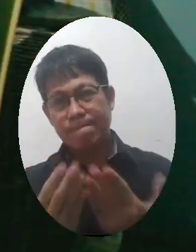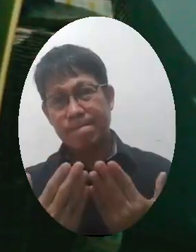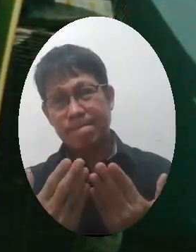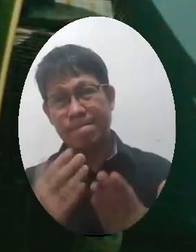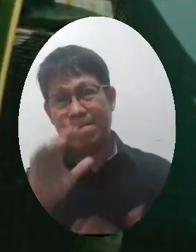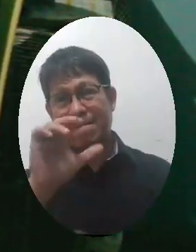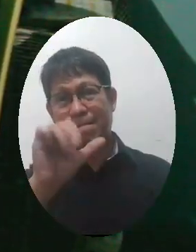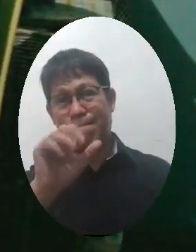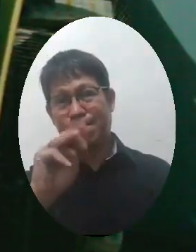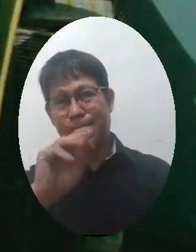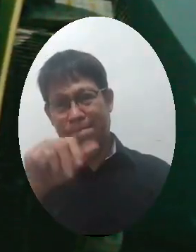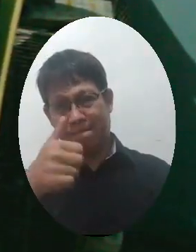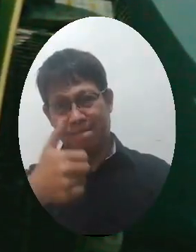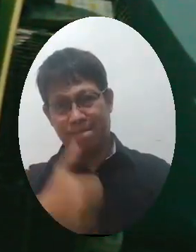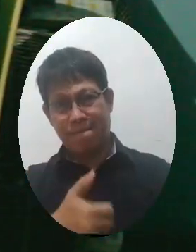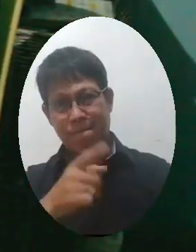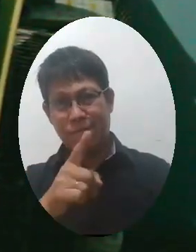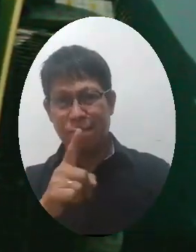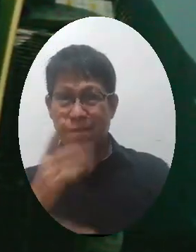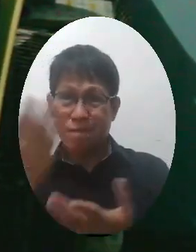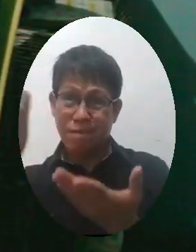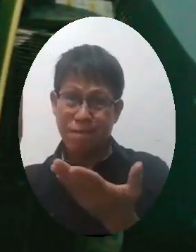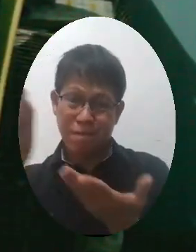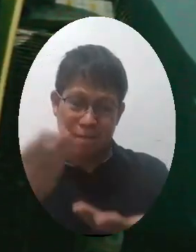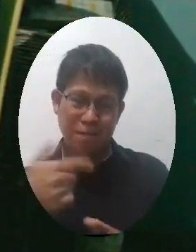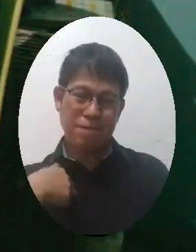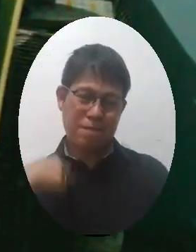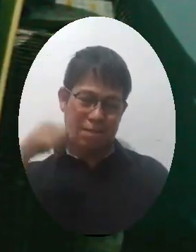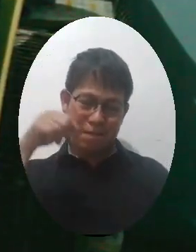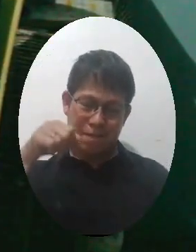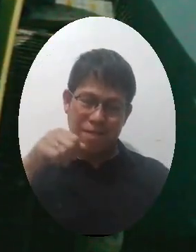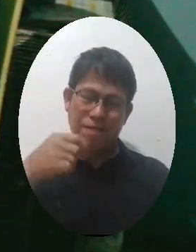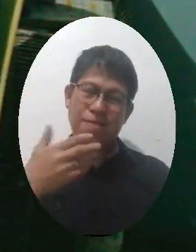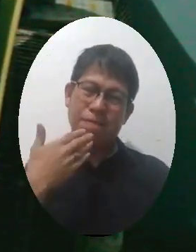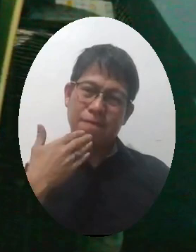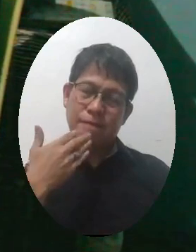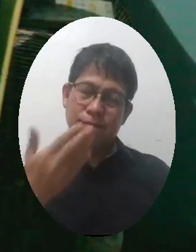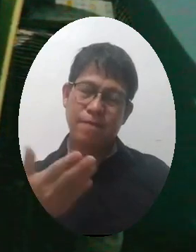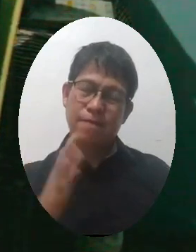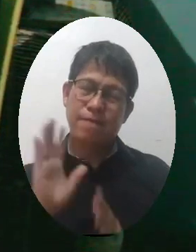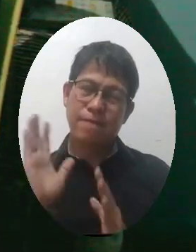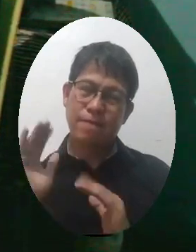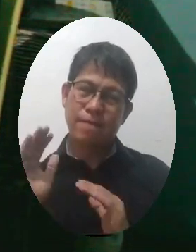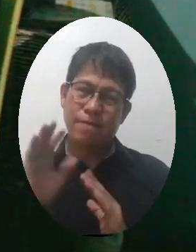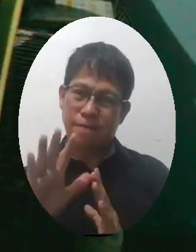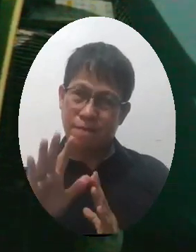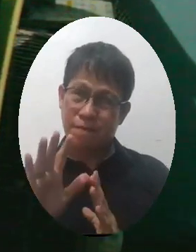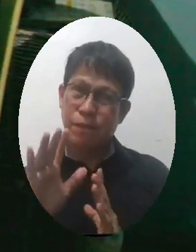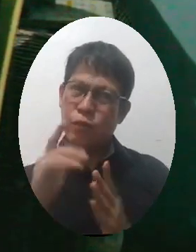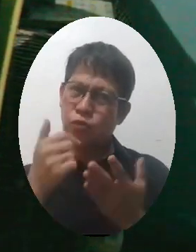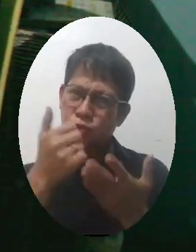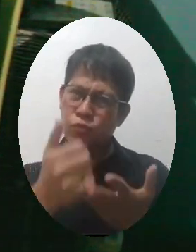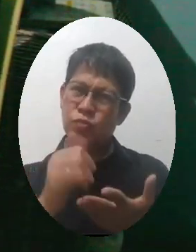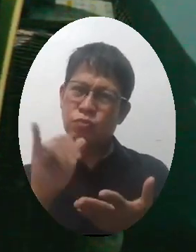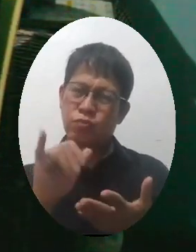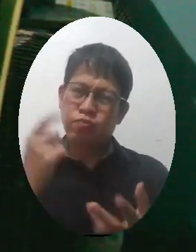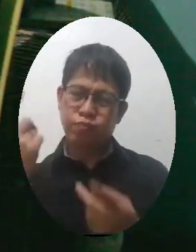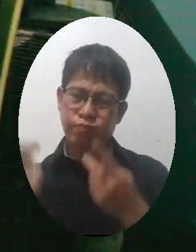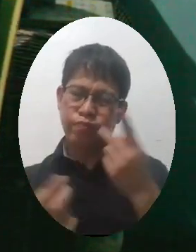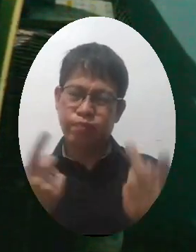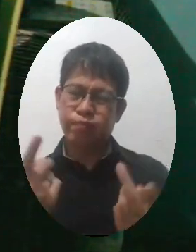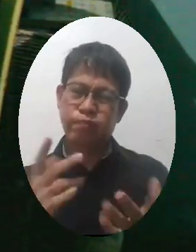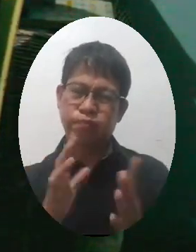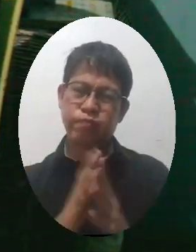Papasalamat po kami sa SM Foundation sa pinadala niyo po na grocery package. Sana po marami pa po